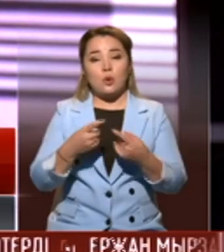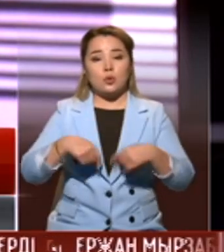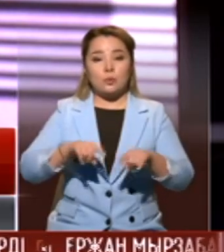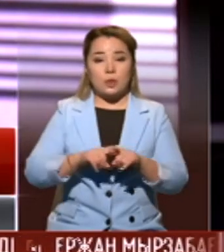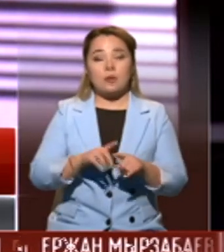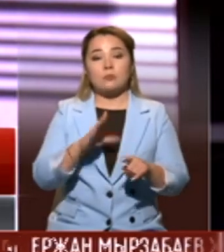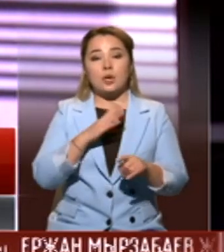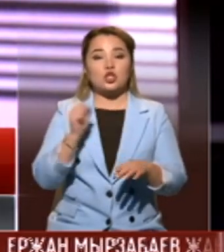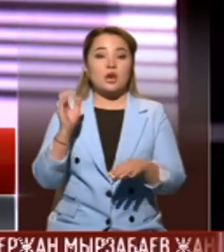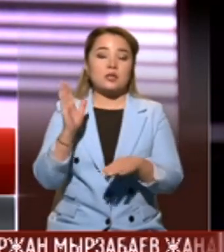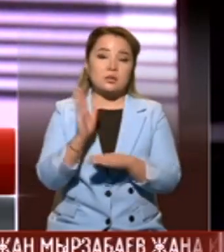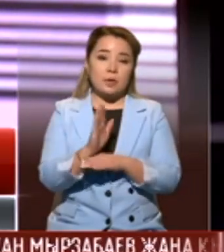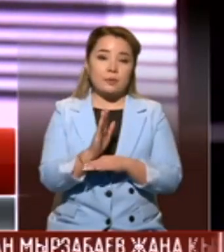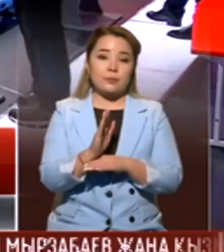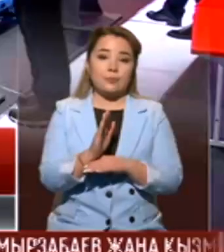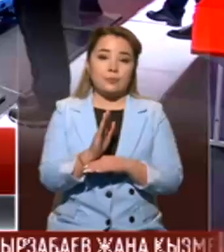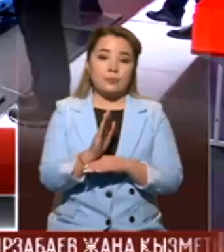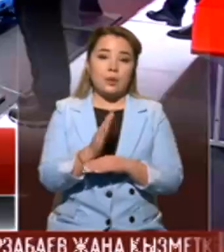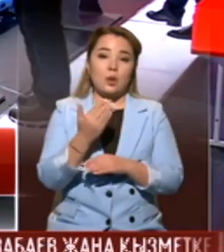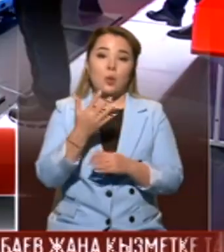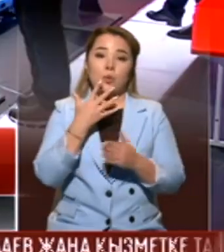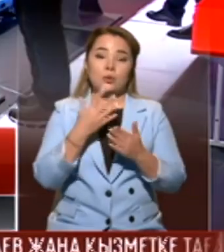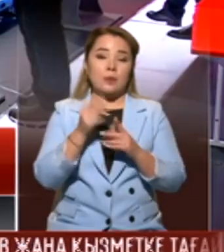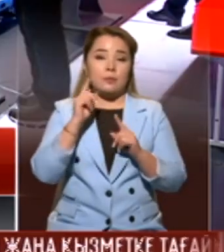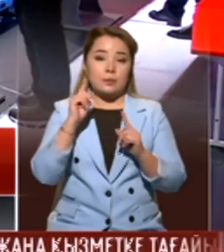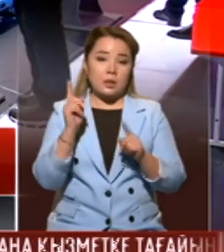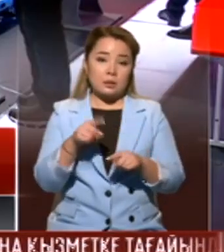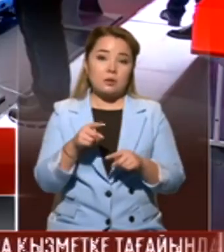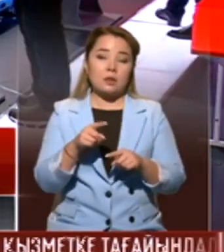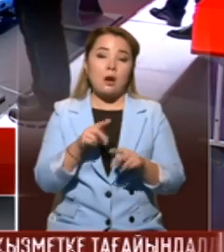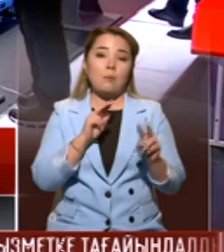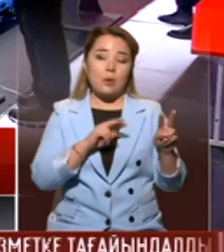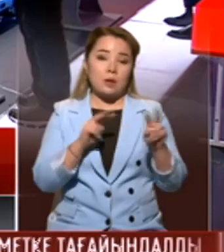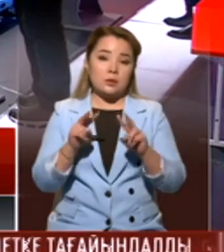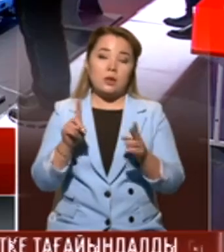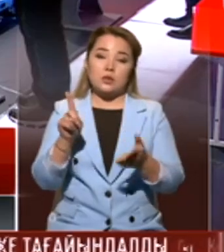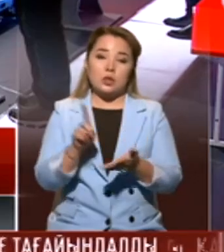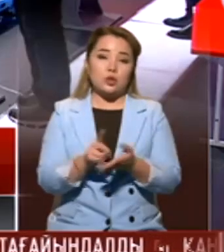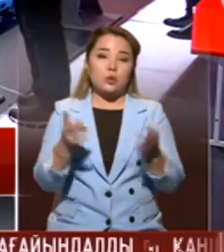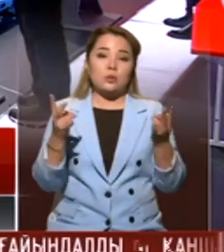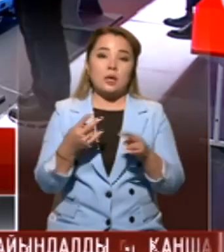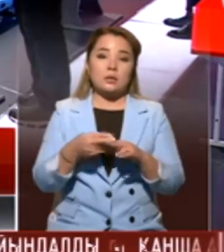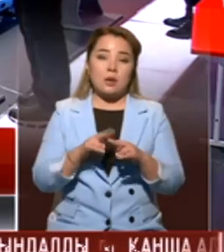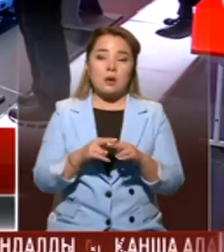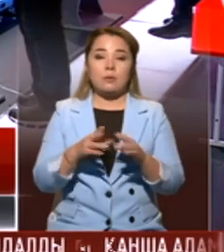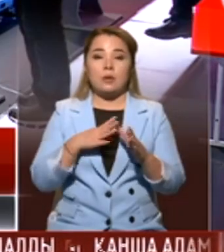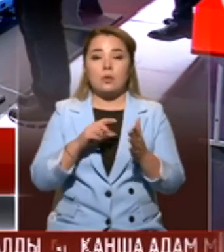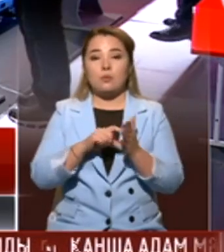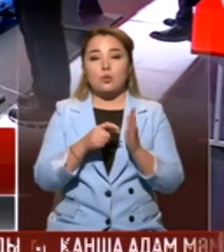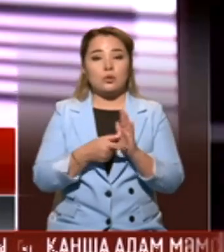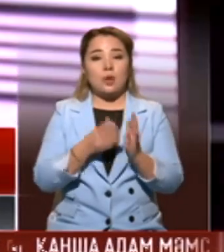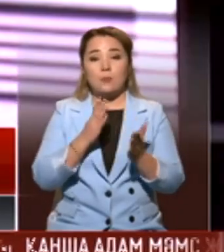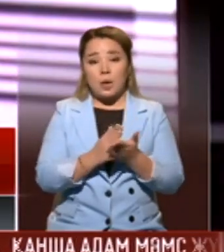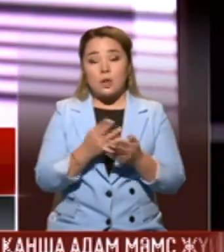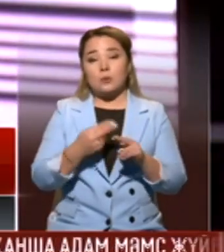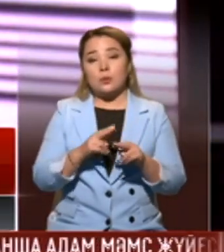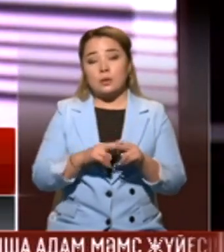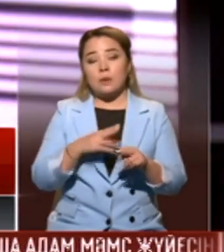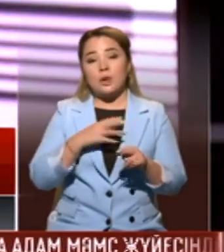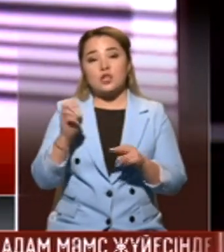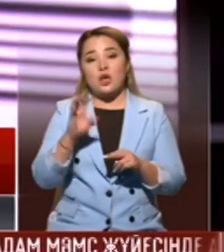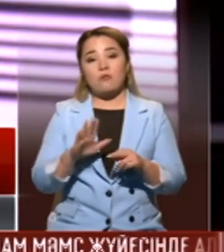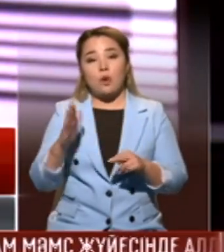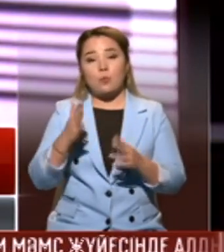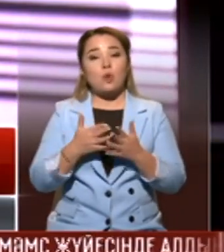ұйымдардың жарғысында жаңағы өздеріңіз білесіздер, байқаушы болуға тиіс деген осындай бір пункт бар, иә. Менің ойымша бұл